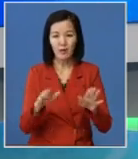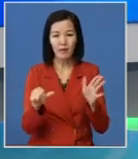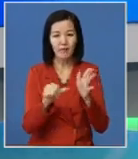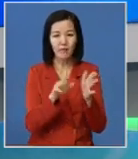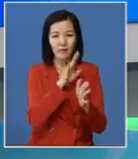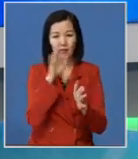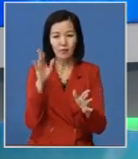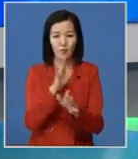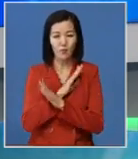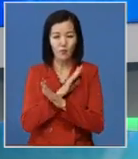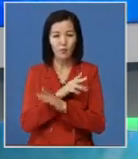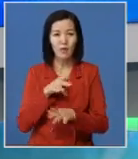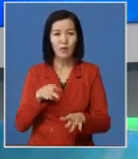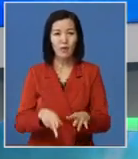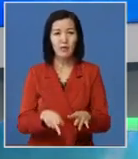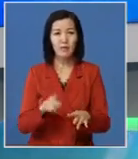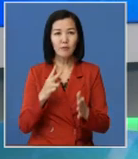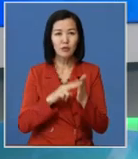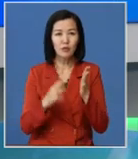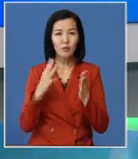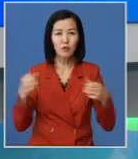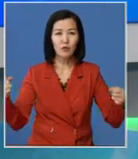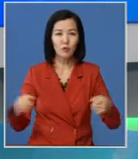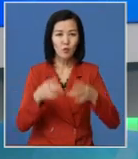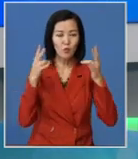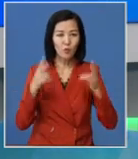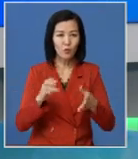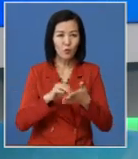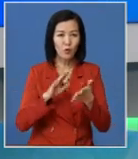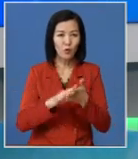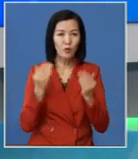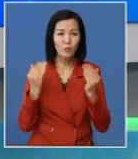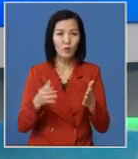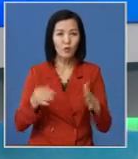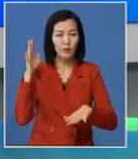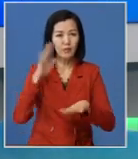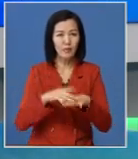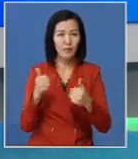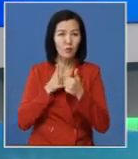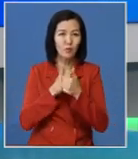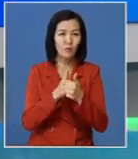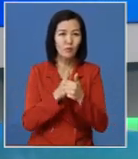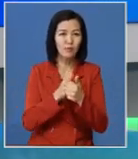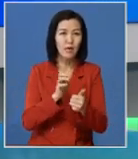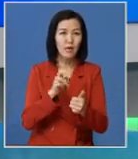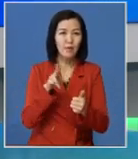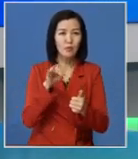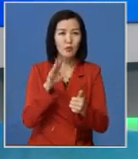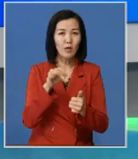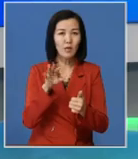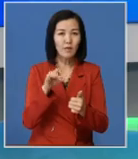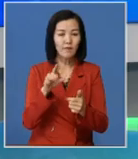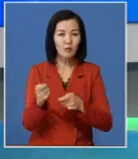жол беріліп, 2073 жол көлік оқиғасы тіркелген. Бұл туралы облыс әкімінің орынбасары Ахан Әбдуәлиевтің төрағалығымен өткен жұмыс кеңесінде